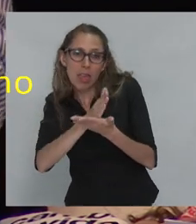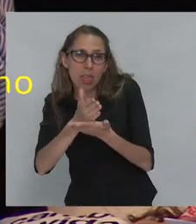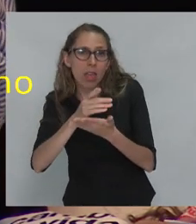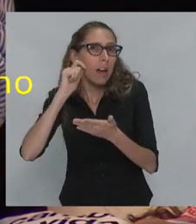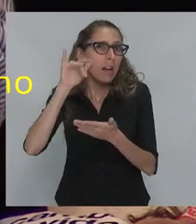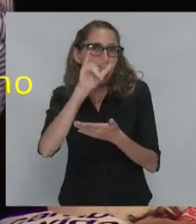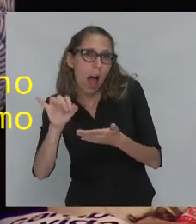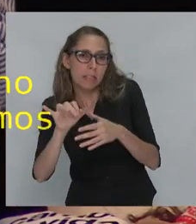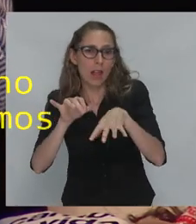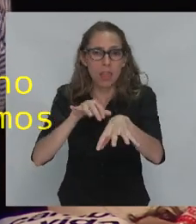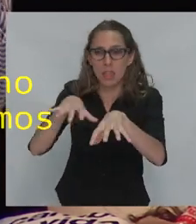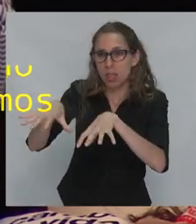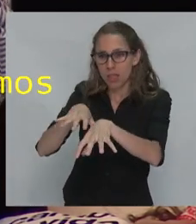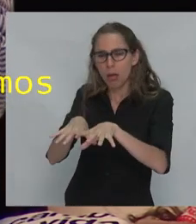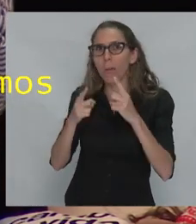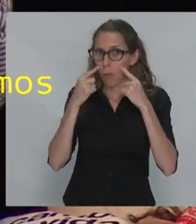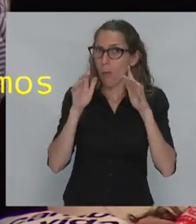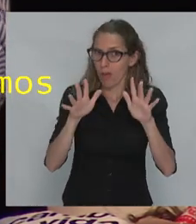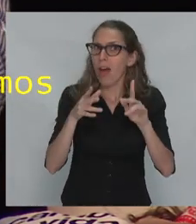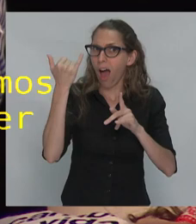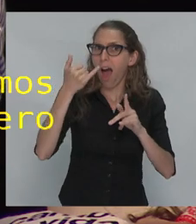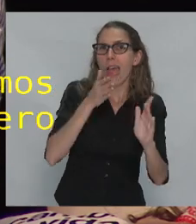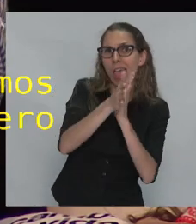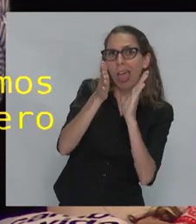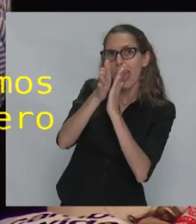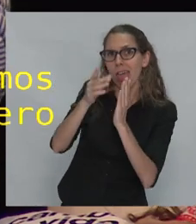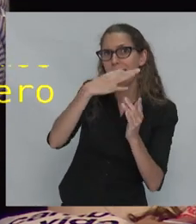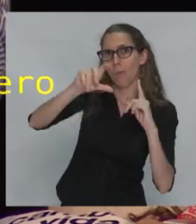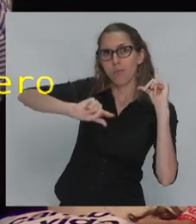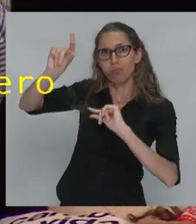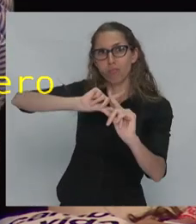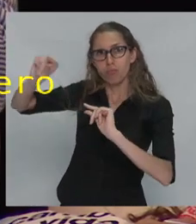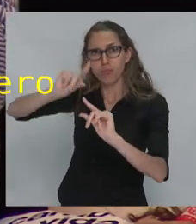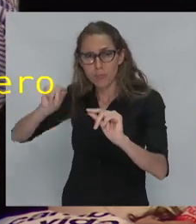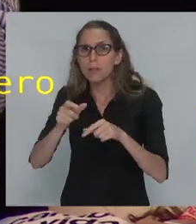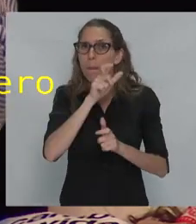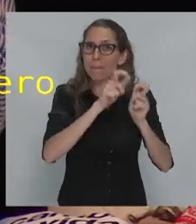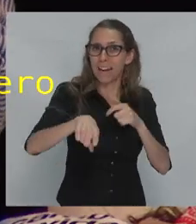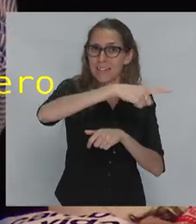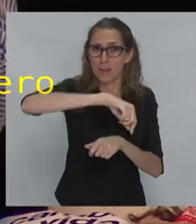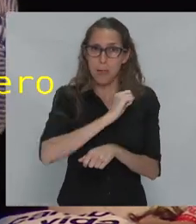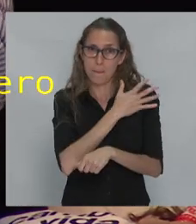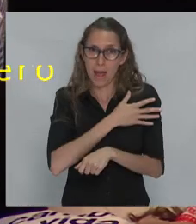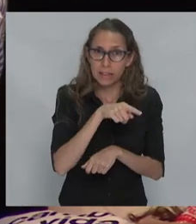l'exil. Aujourd'hui, les Palestiniens sont 13 millions.